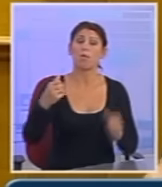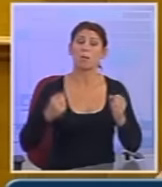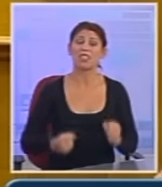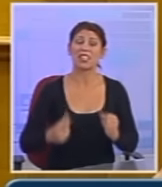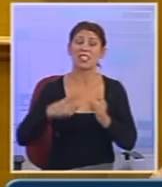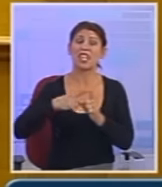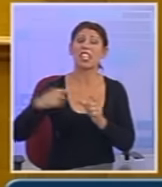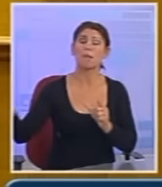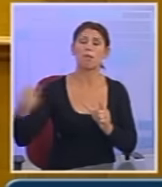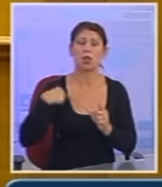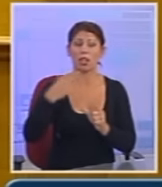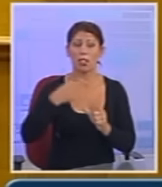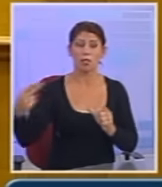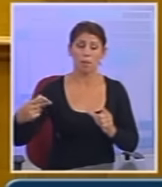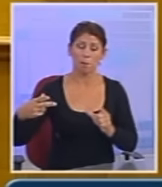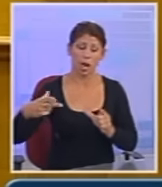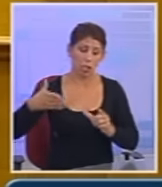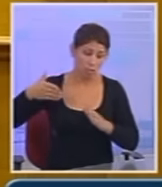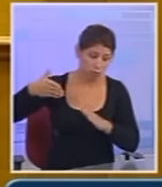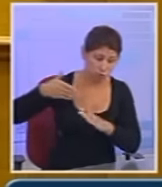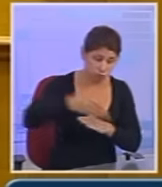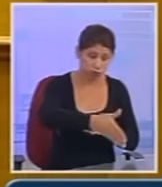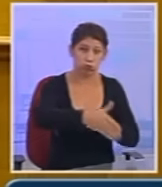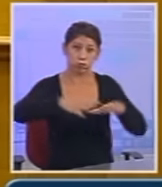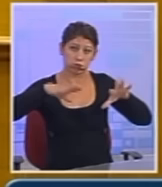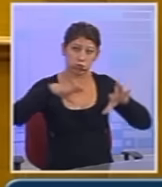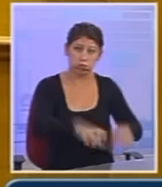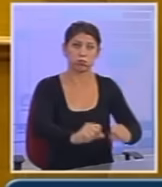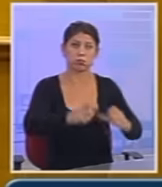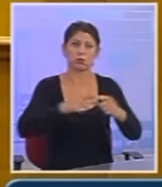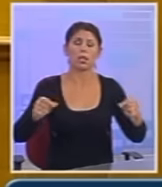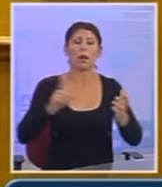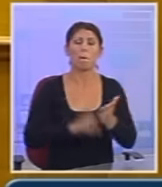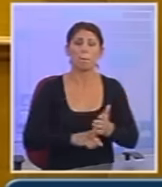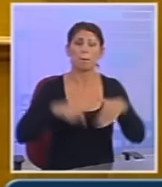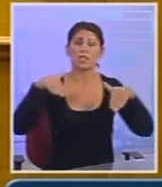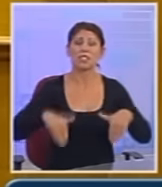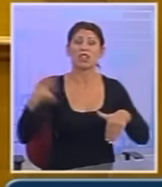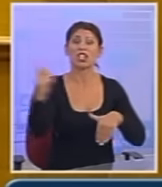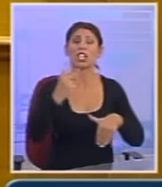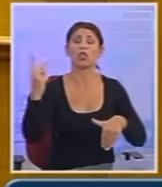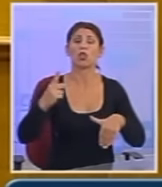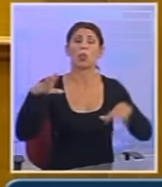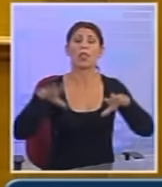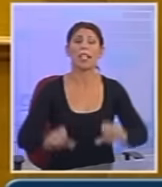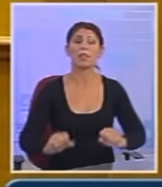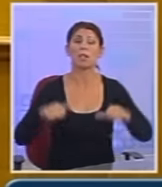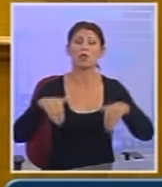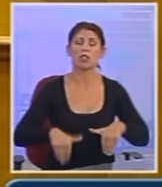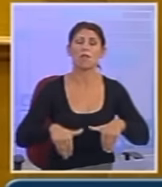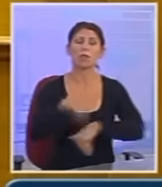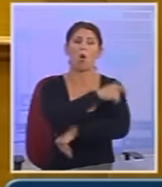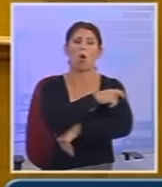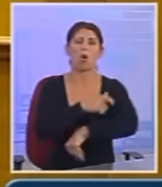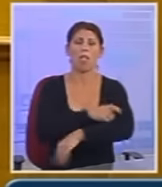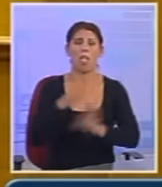ότι είναι ένα θέμα εισβολής και κατοχής που μπορεί να λυθεί μόνο με εφαρμογή των αποφάσεων του ΟΗΕ και σεβασμό του κοινοκτικού κεκτημένου. Θέλω ακόμα να